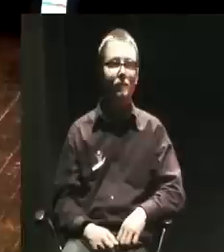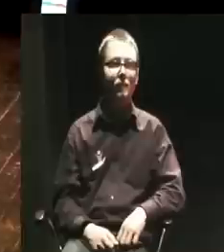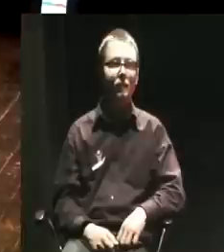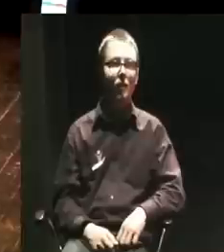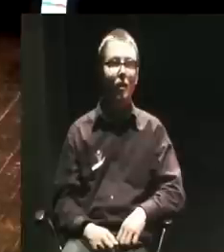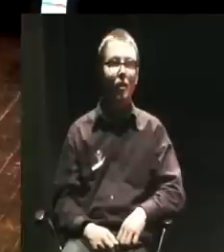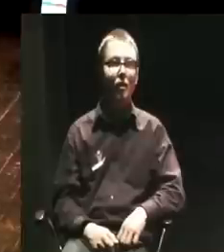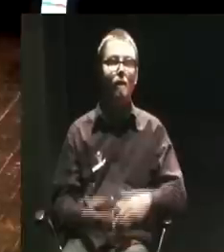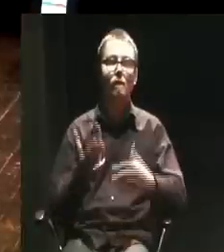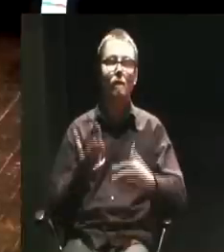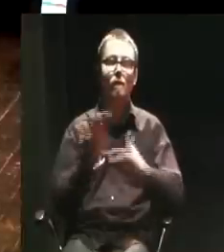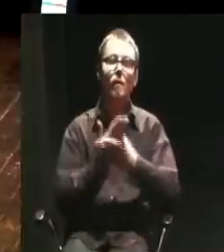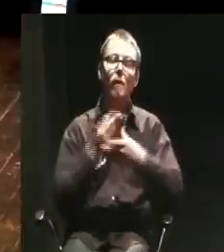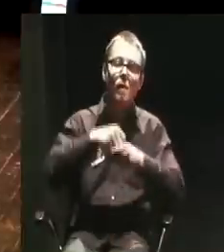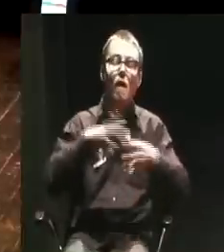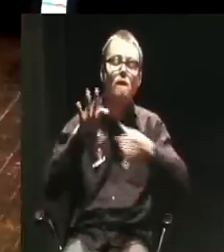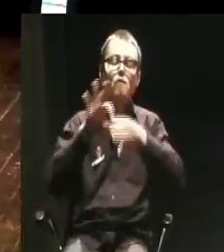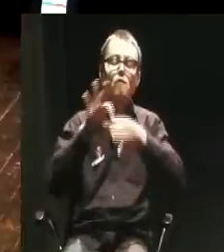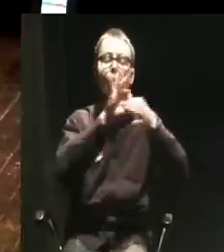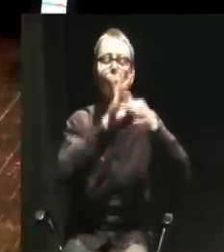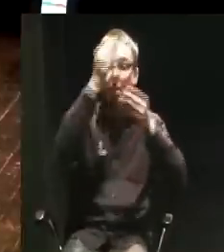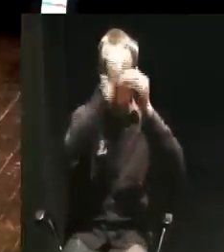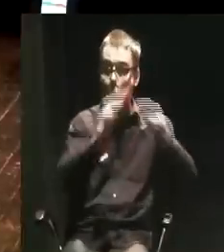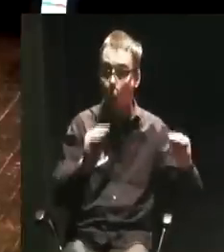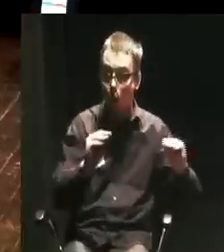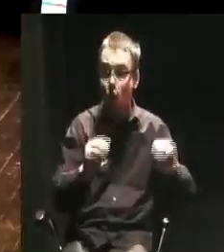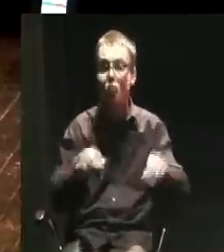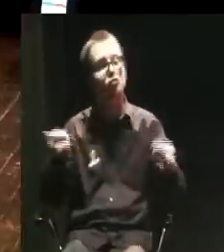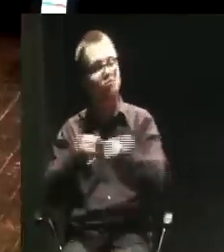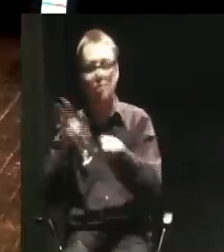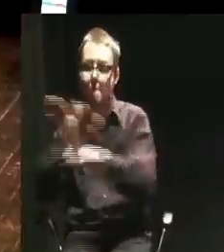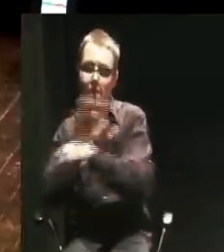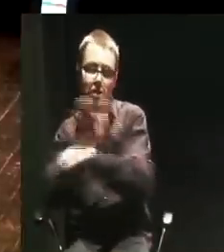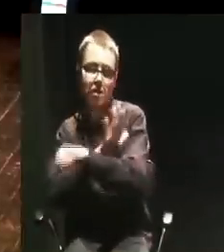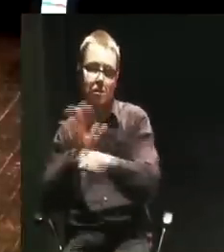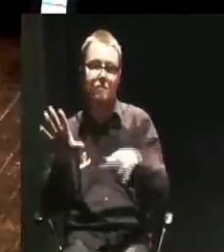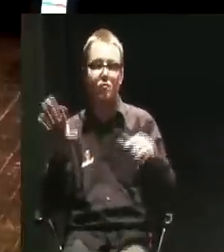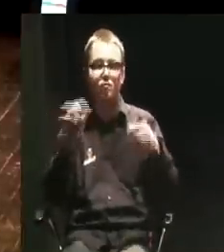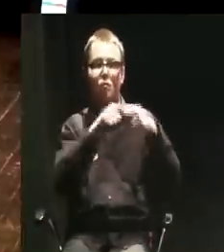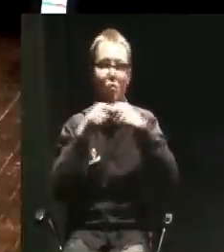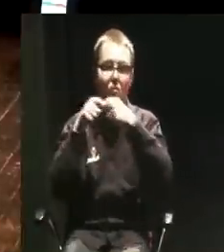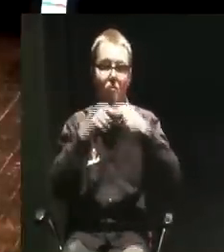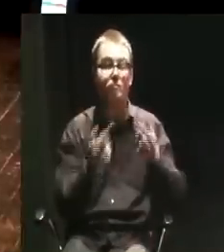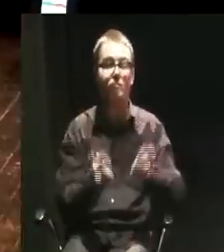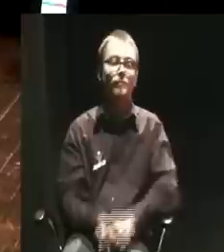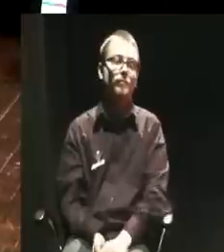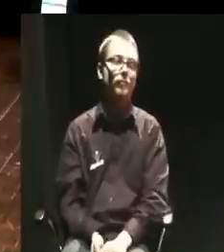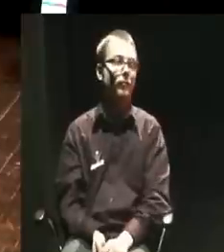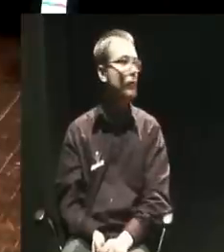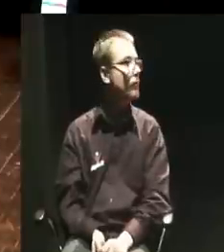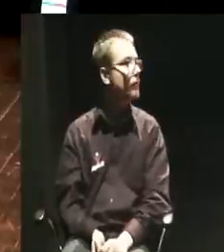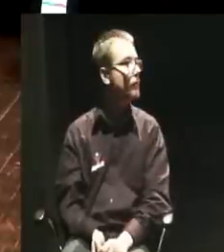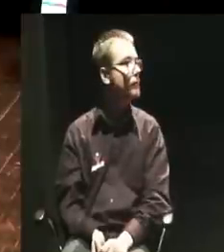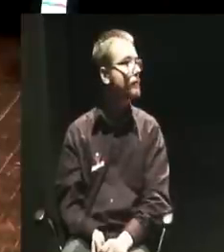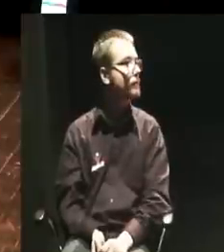współpracę nauki i biznesu oraz animuje lubelski ekosystem startupów.